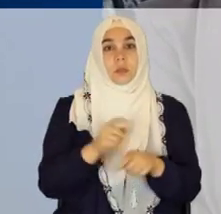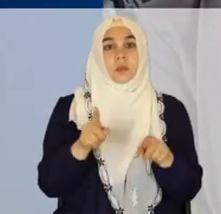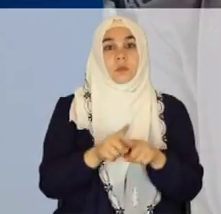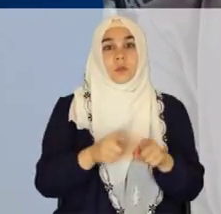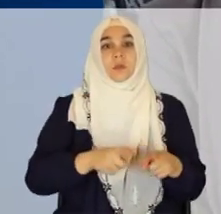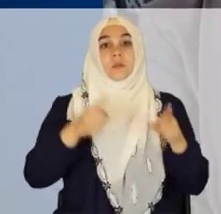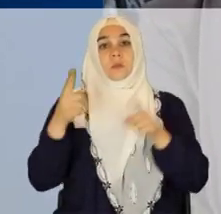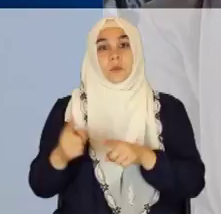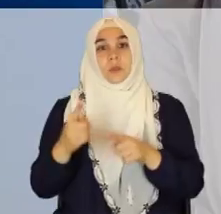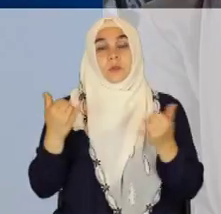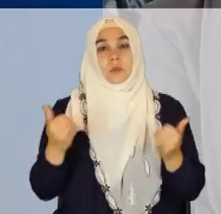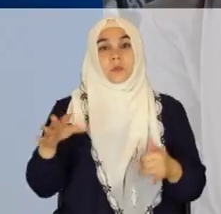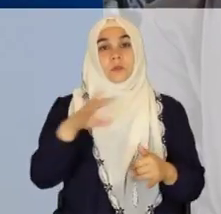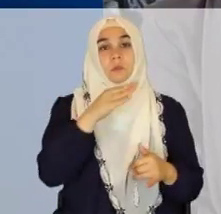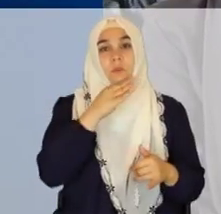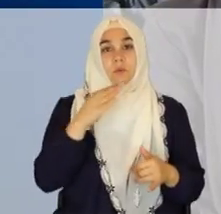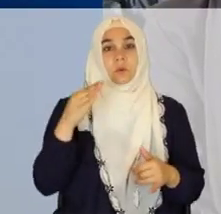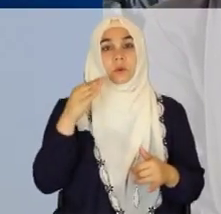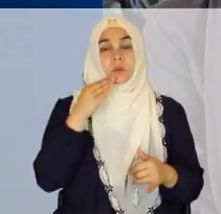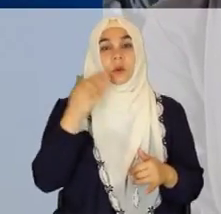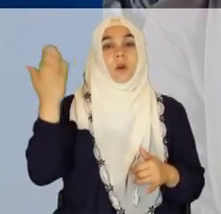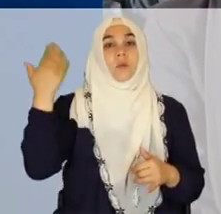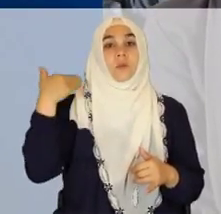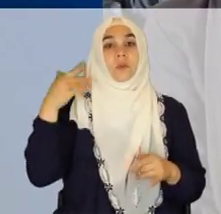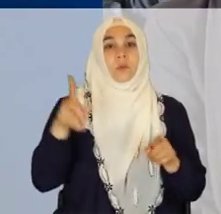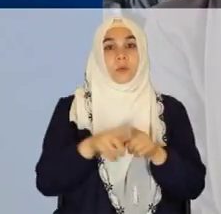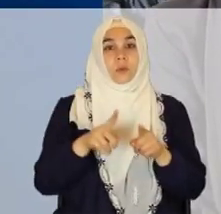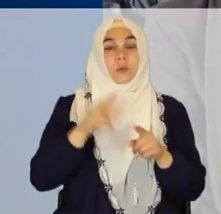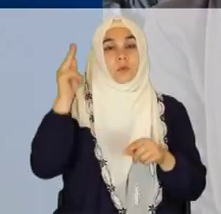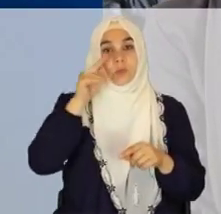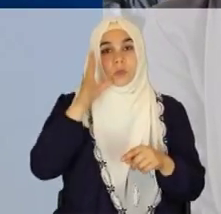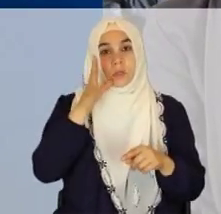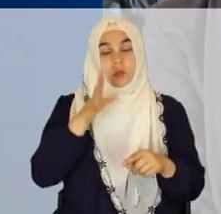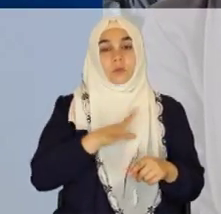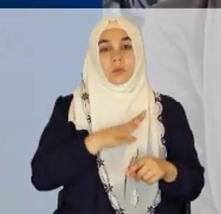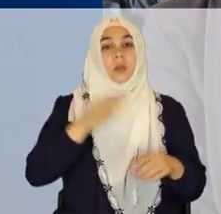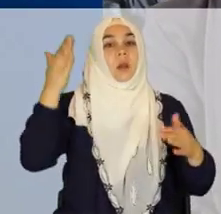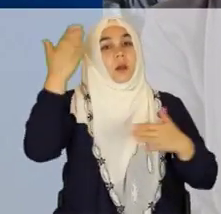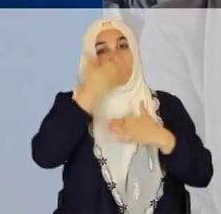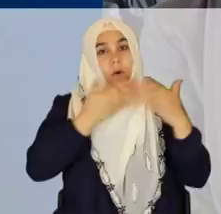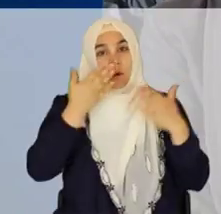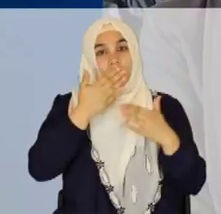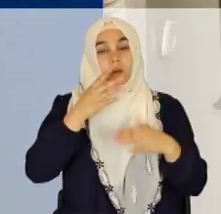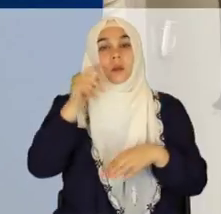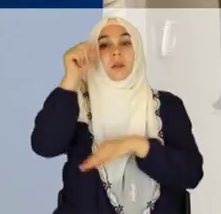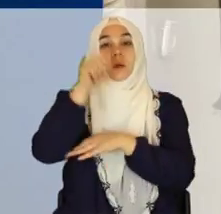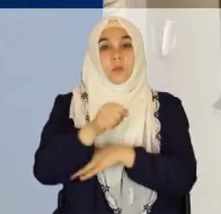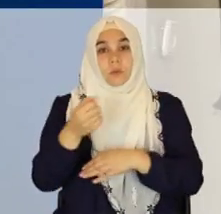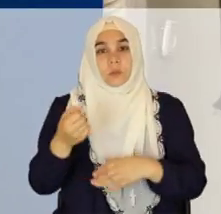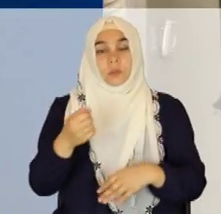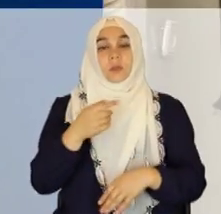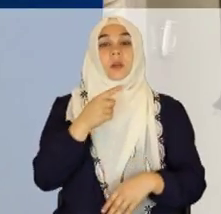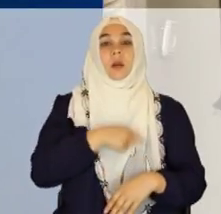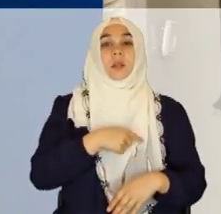ko'chdik. Bu borada o'tgan darslarimizda tahorat va namozni